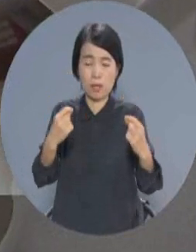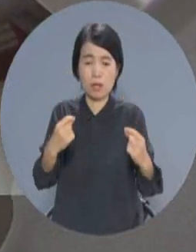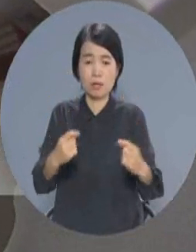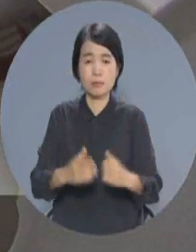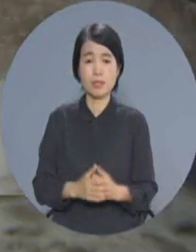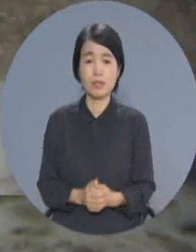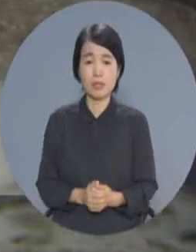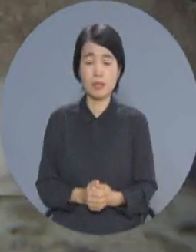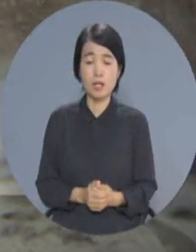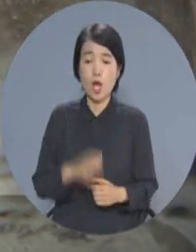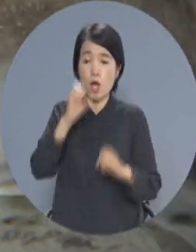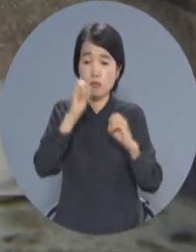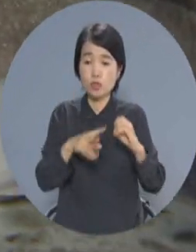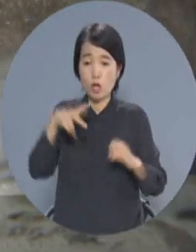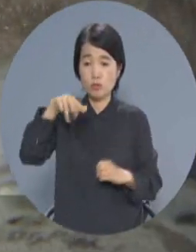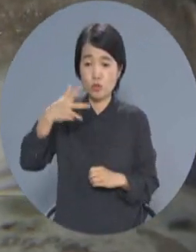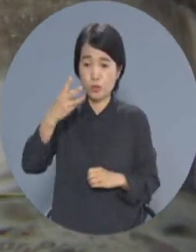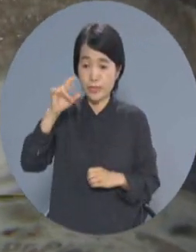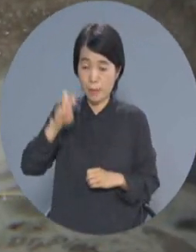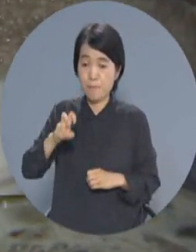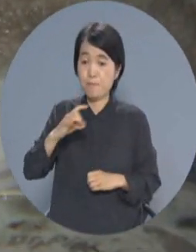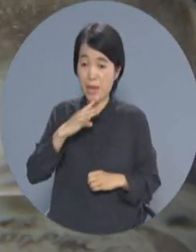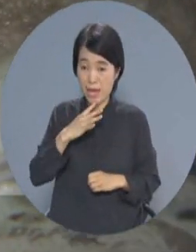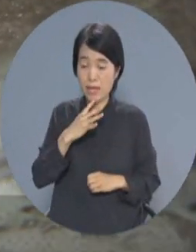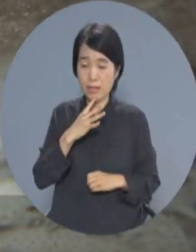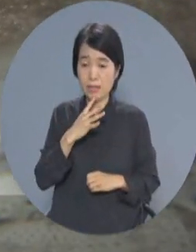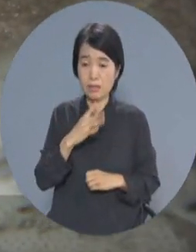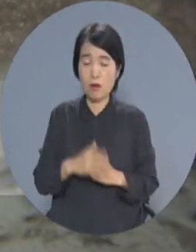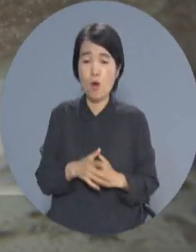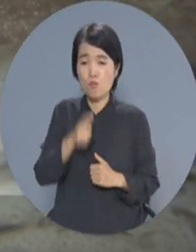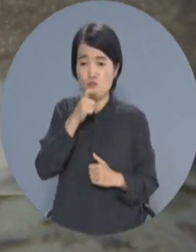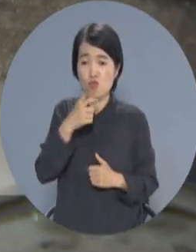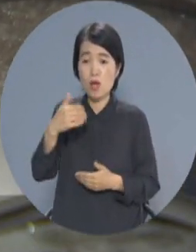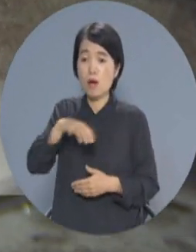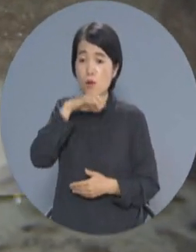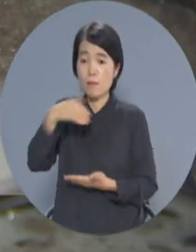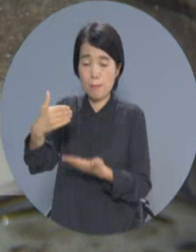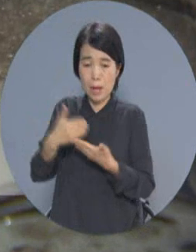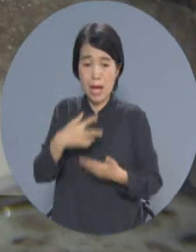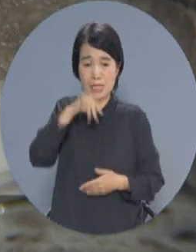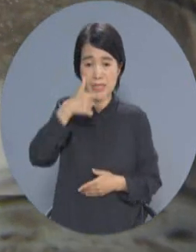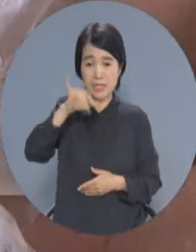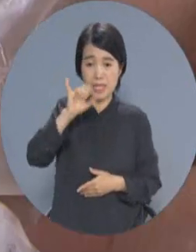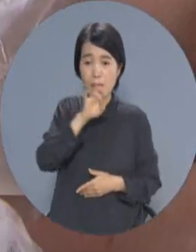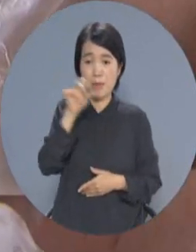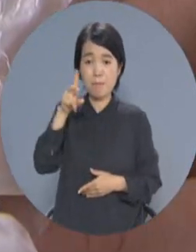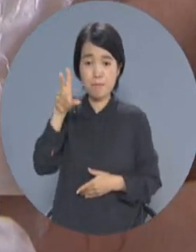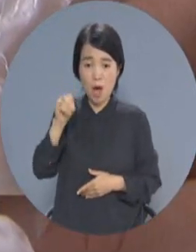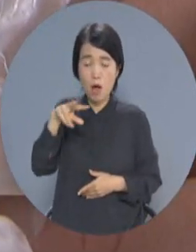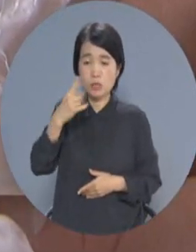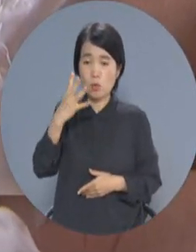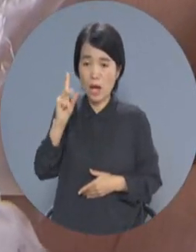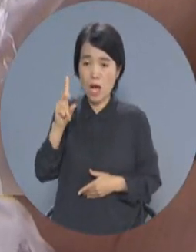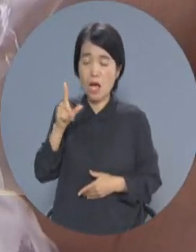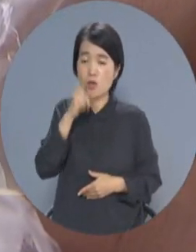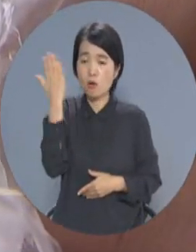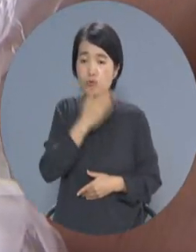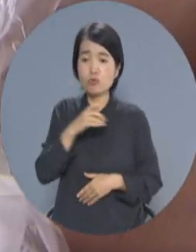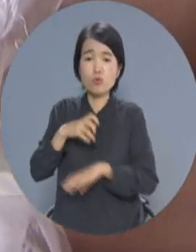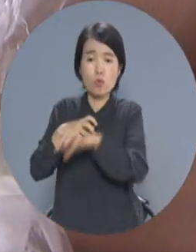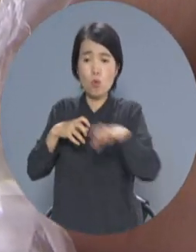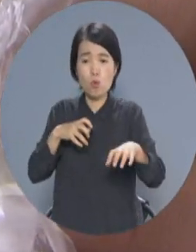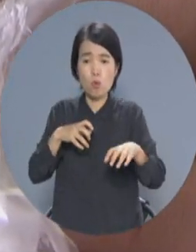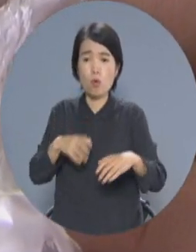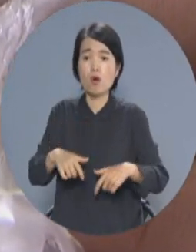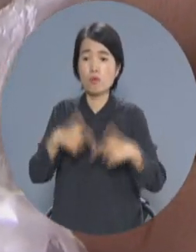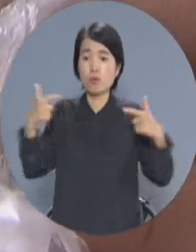없습니다. 웅천동과 중림리 일대 집중됐던 수돗물 민원이 신기동과 미평동, 소라면 등 여수 전역에서